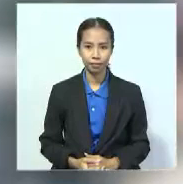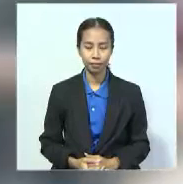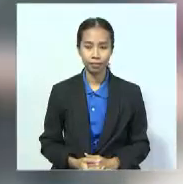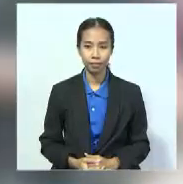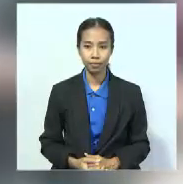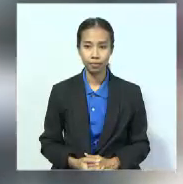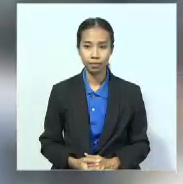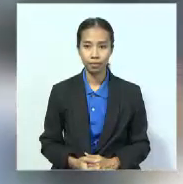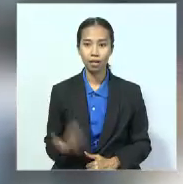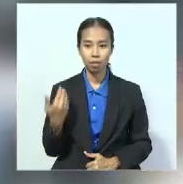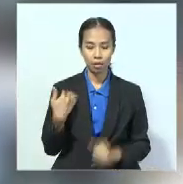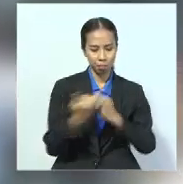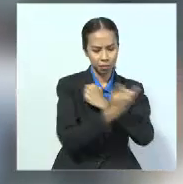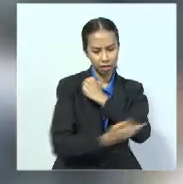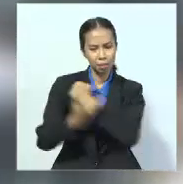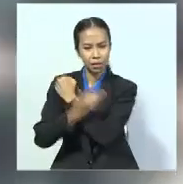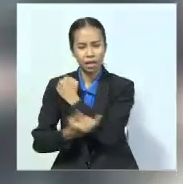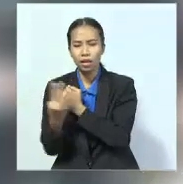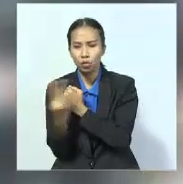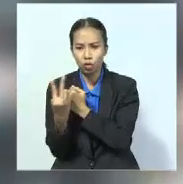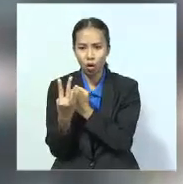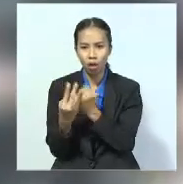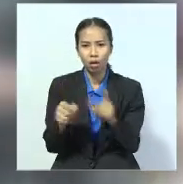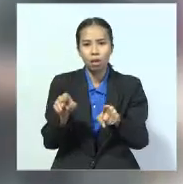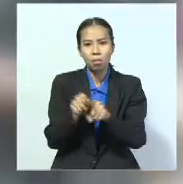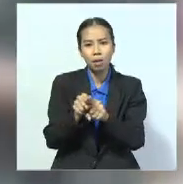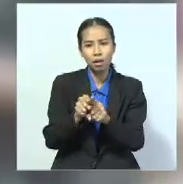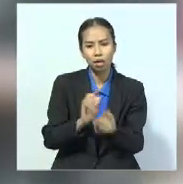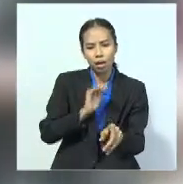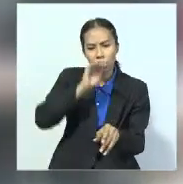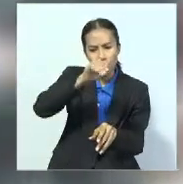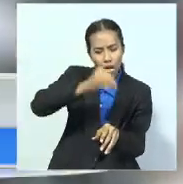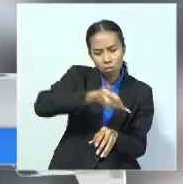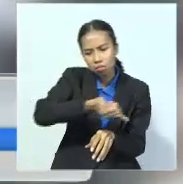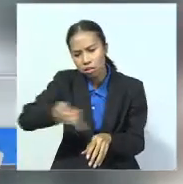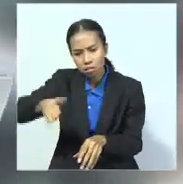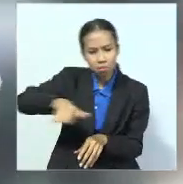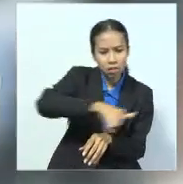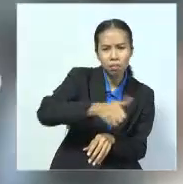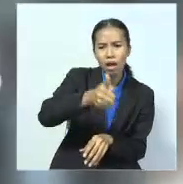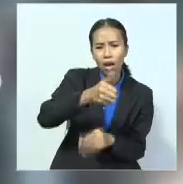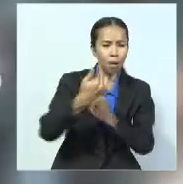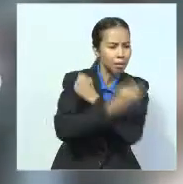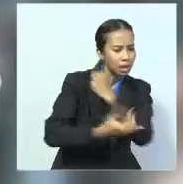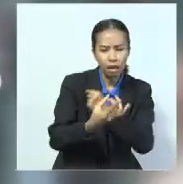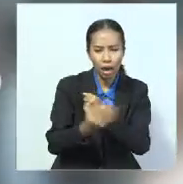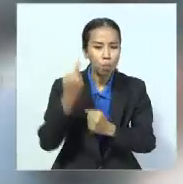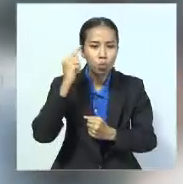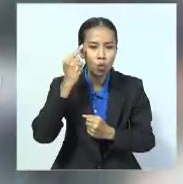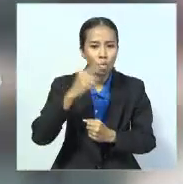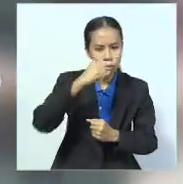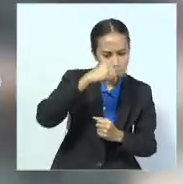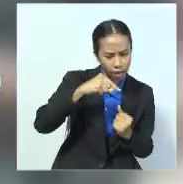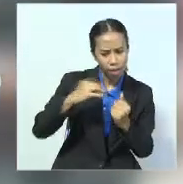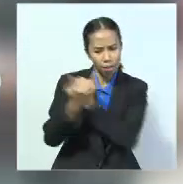มาทั้ง2ประเทศแล้วก็ไม่มีพรมแดนตัวช้างเองก็ไม่รู้หรอกครับว่าตัวช้างเองจะอยู่ประเทศอะไ